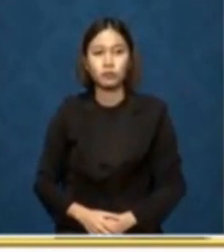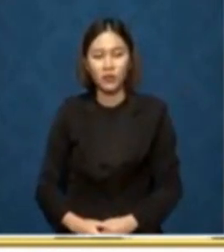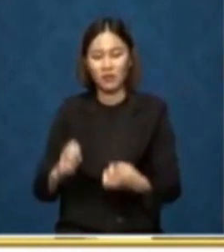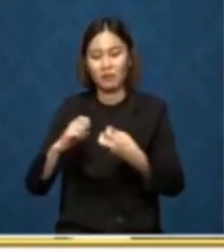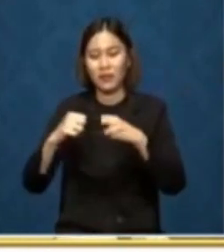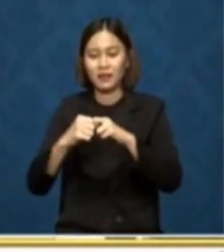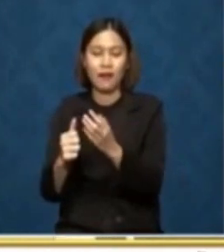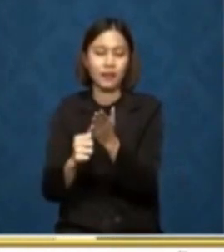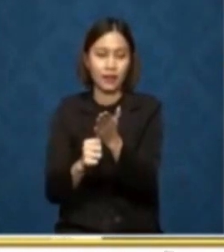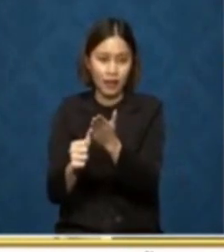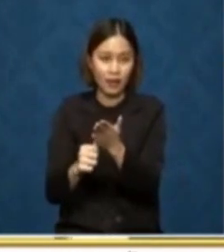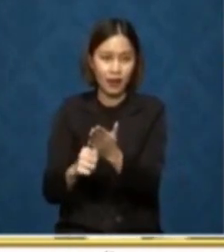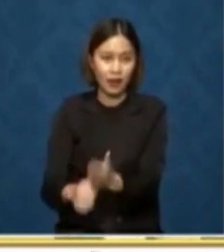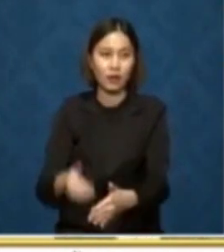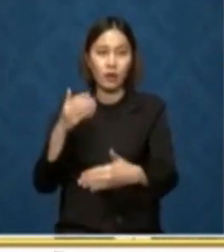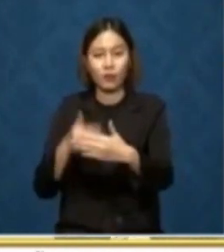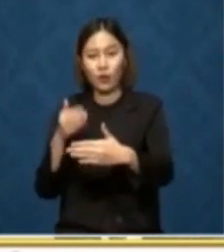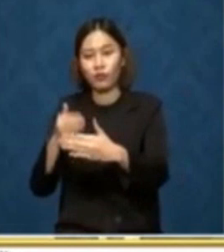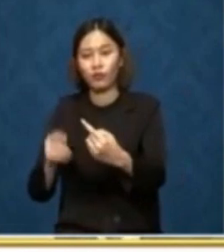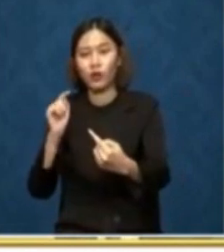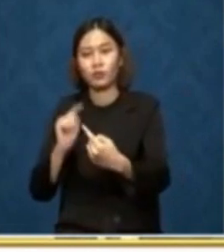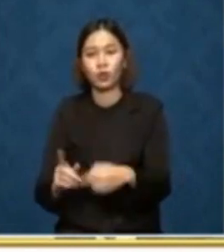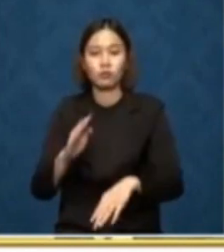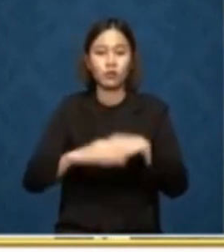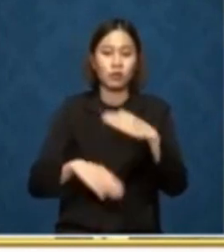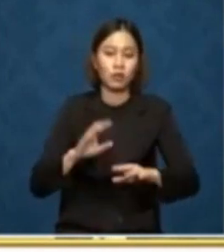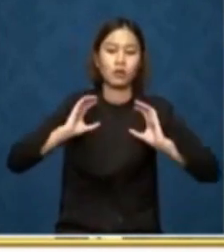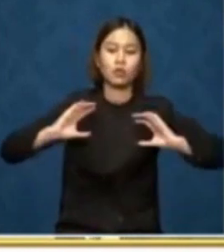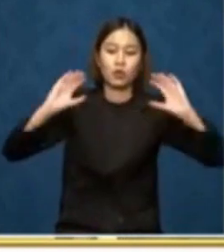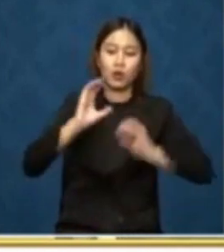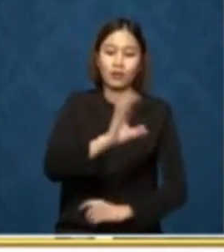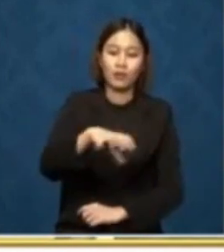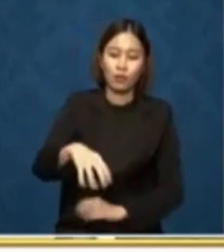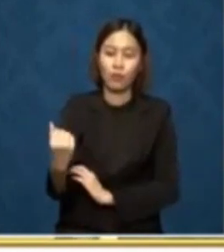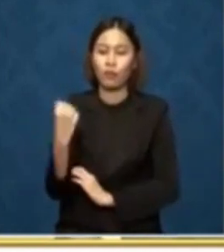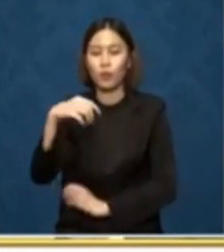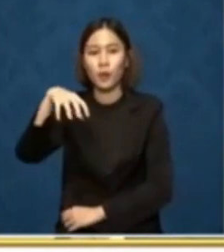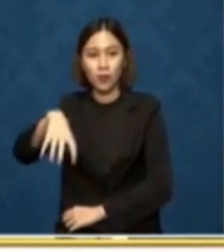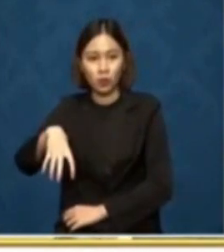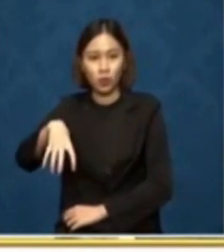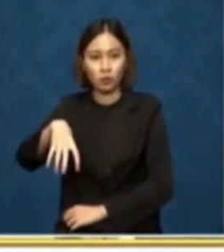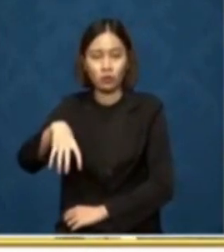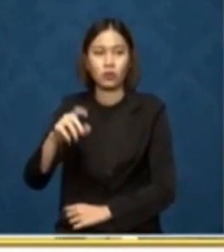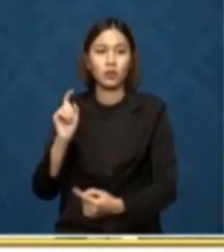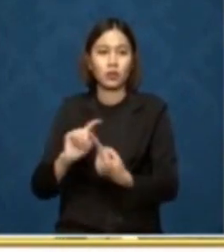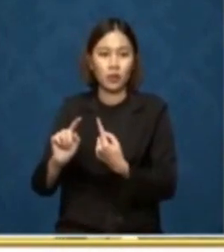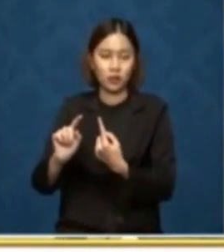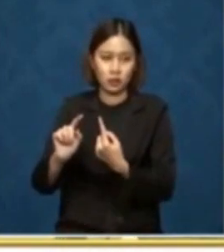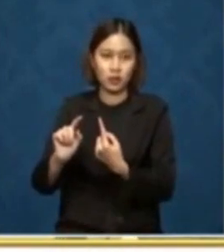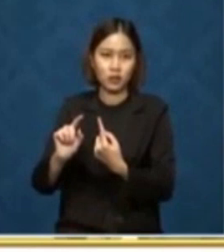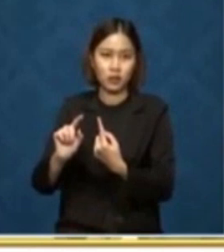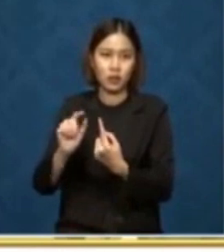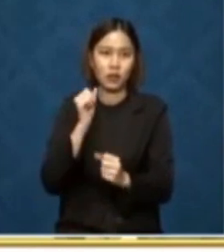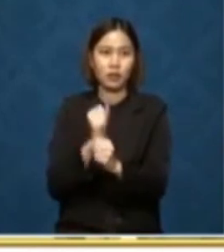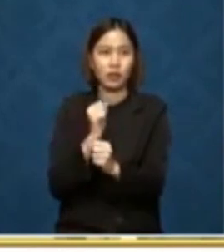การแ้ขายปหาจัย Laurent Wp fertility ได้จะจำกัดอยู่ที่มือของหนยงานรัษัส หนุยงานความมั่นคงนะครับและก็ก